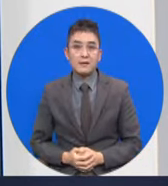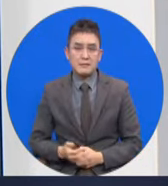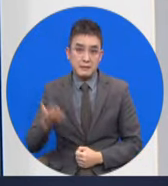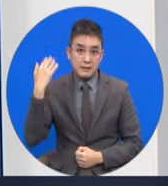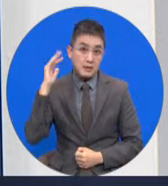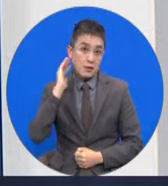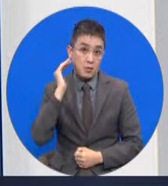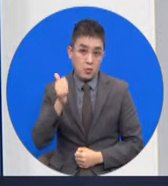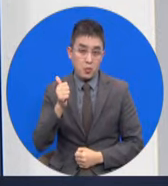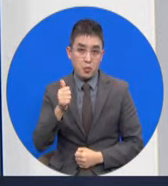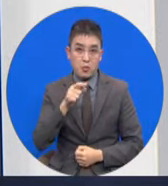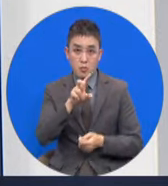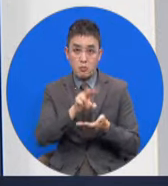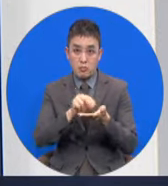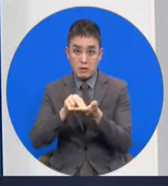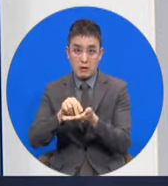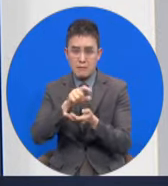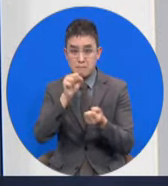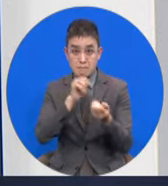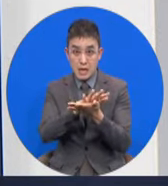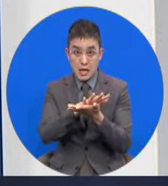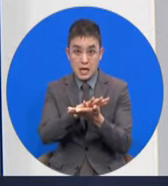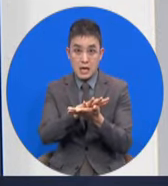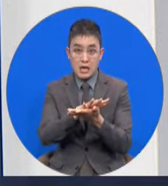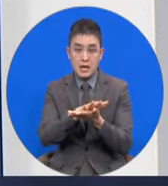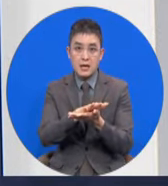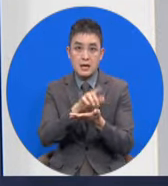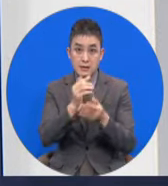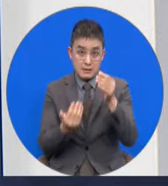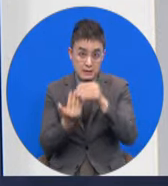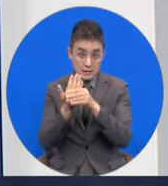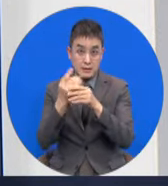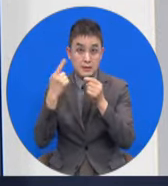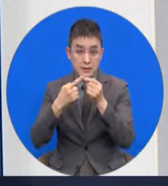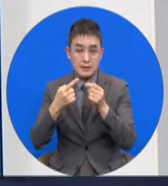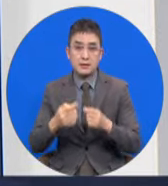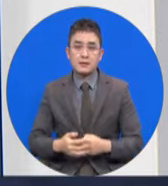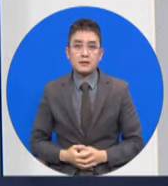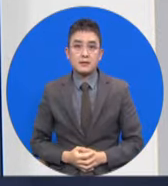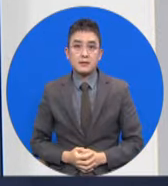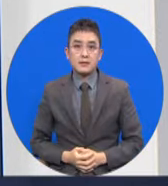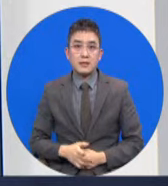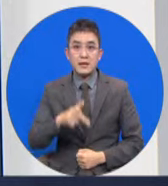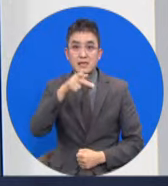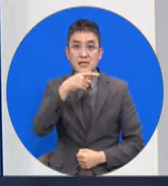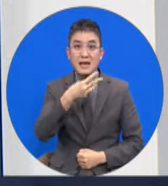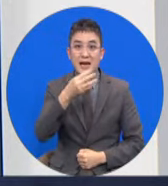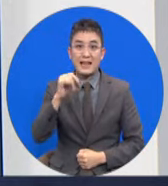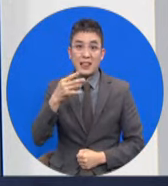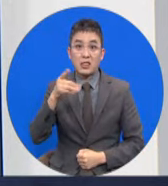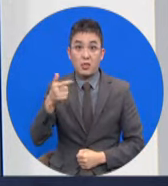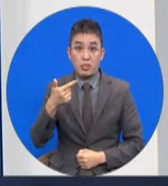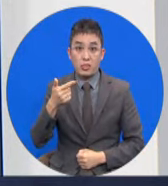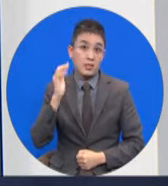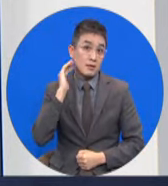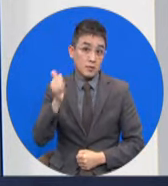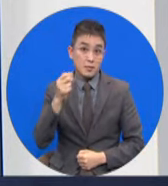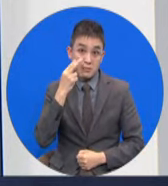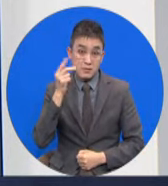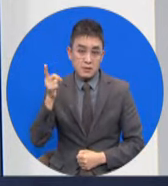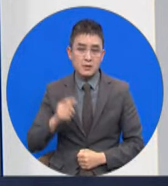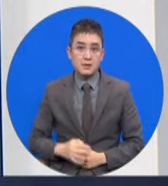때 대공황 때 대통령 중심을 단합하자 이런 때 한 번. 그다음에 클린턴 대통령 때 미국 경제가